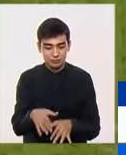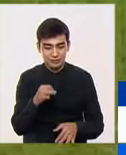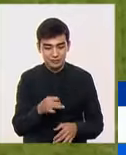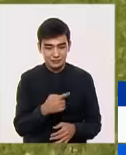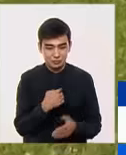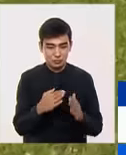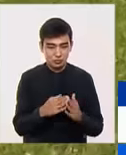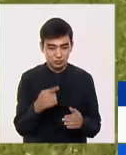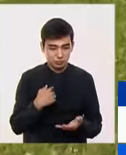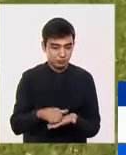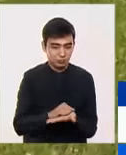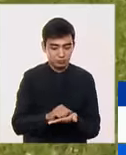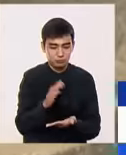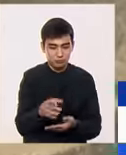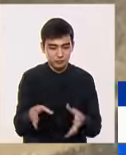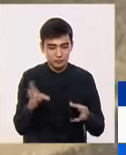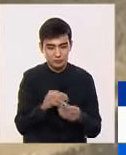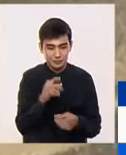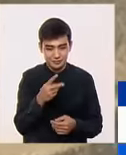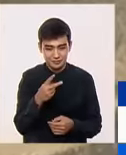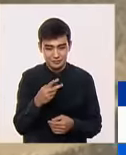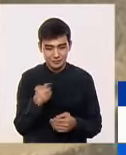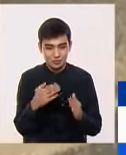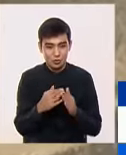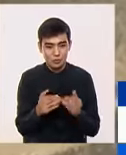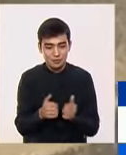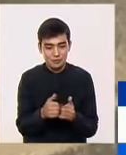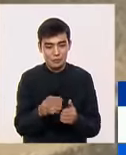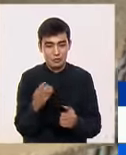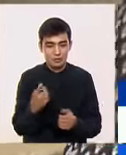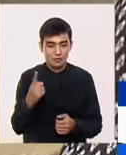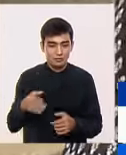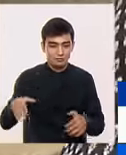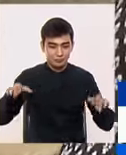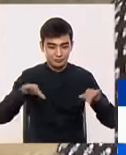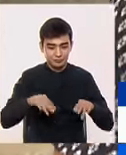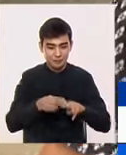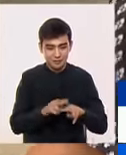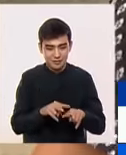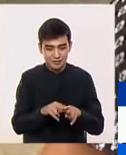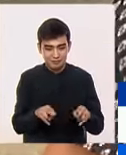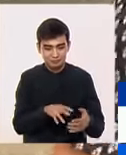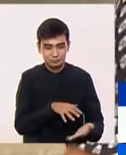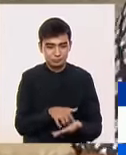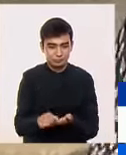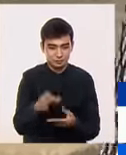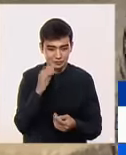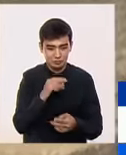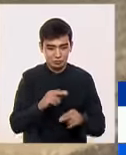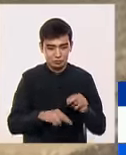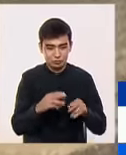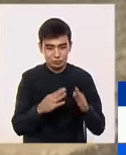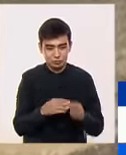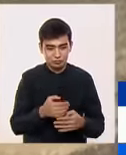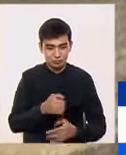домов просто не будет это все будет смятку потому что он еще 2 склон и все это снесет под такой массы это невозможно